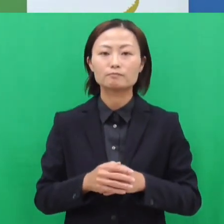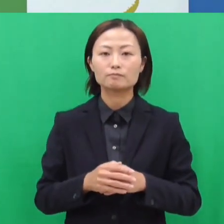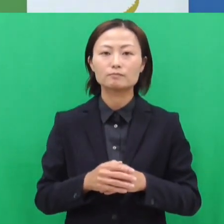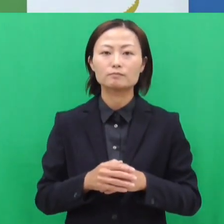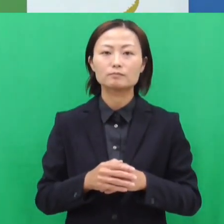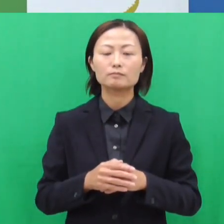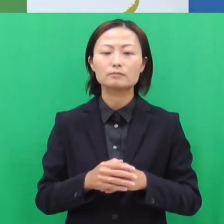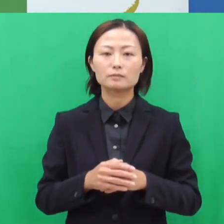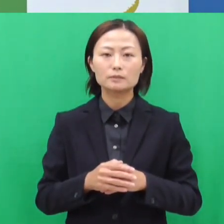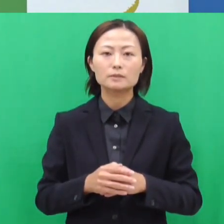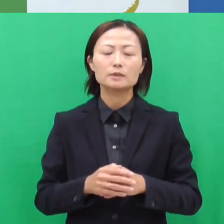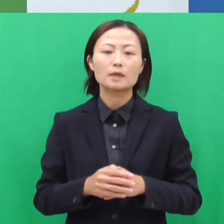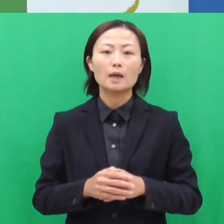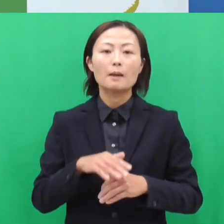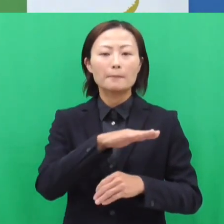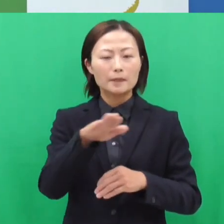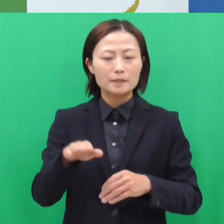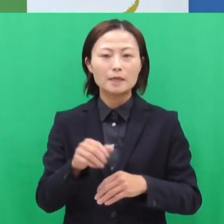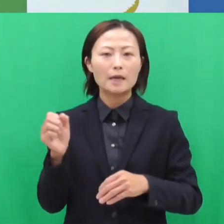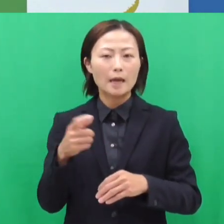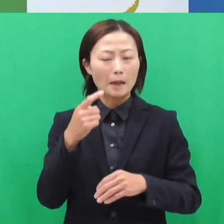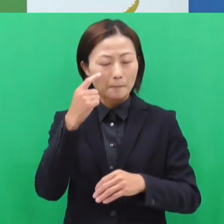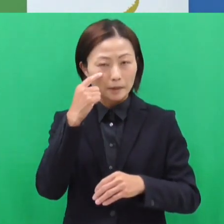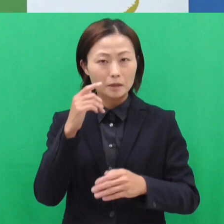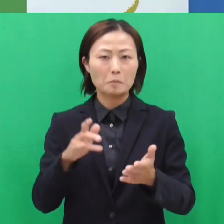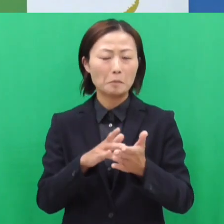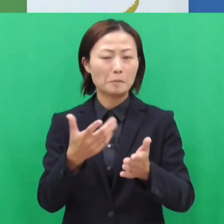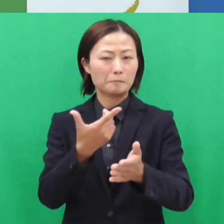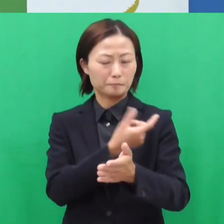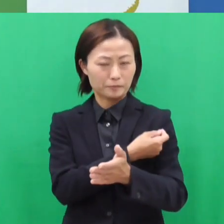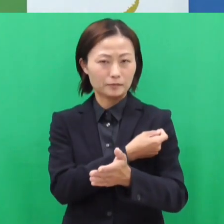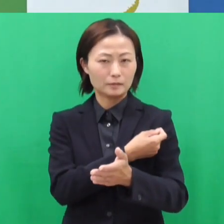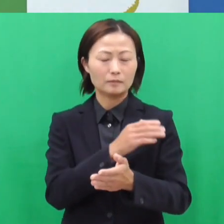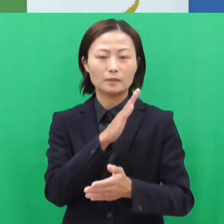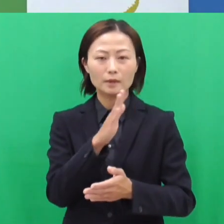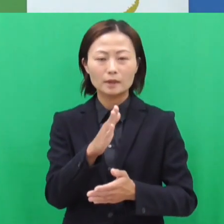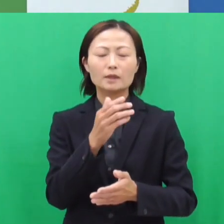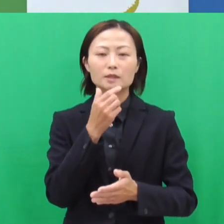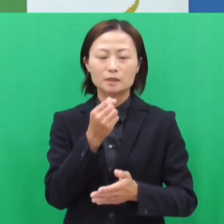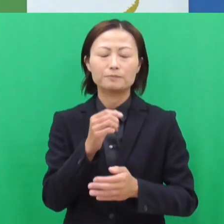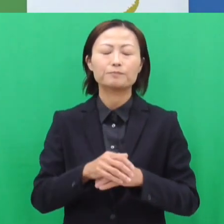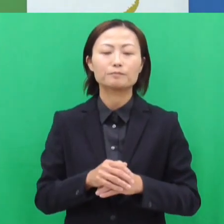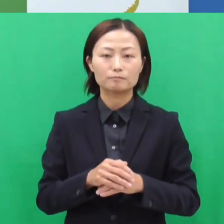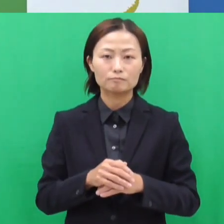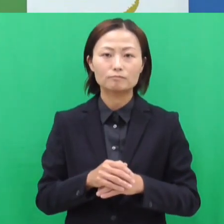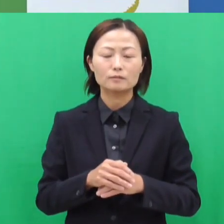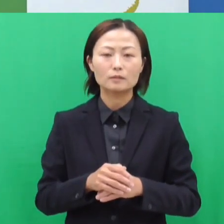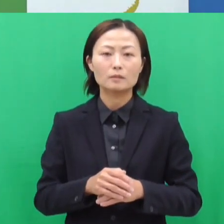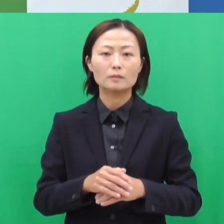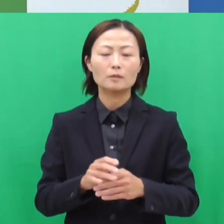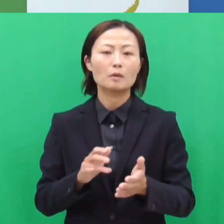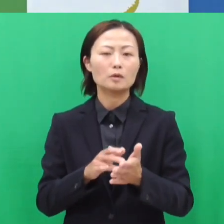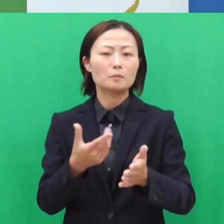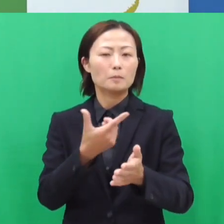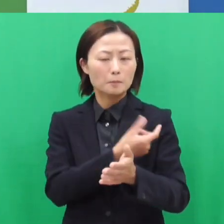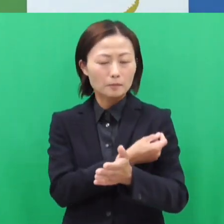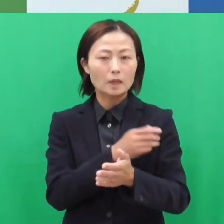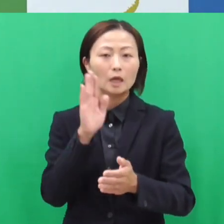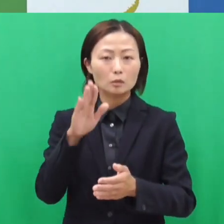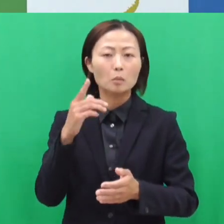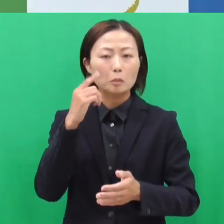ね早めに皆さんワクチンを打っていただく協定いただくと感染しても重症化しづらくなりますの